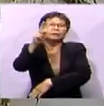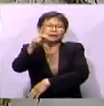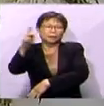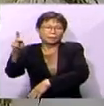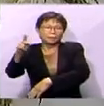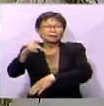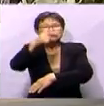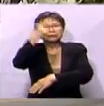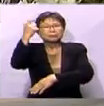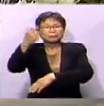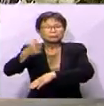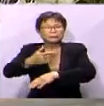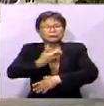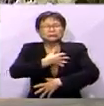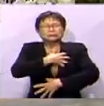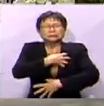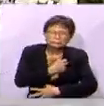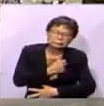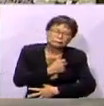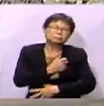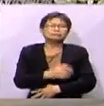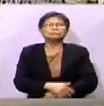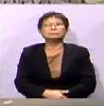Kinabalu akibat serangan jantung.